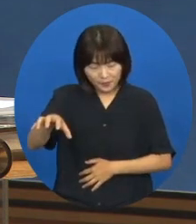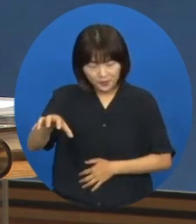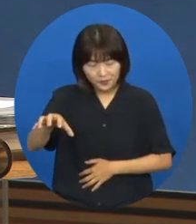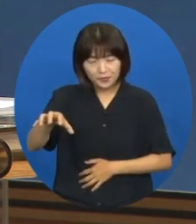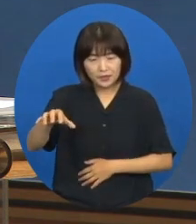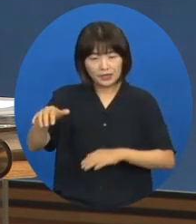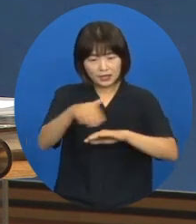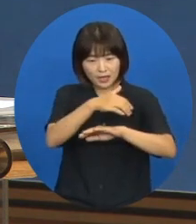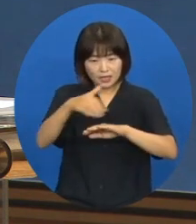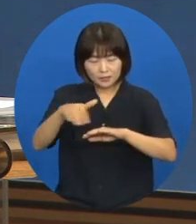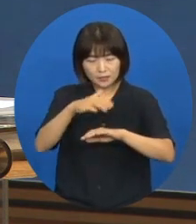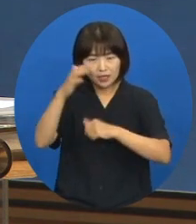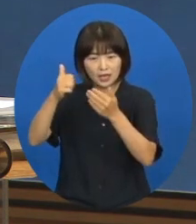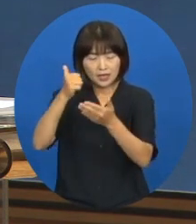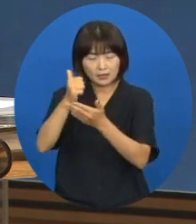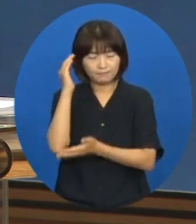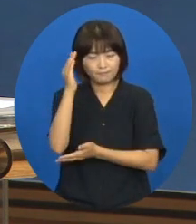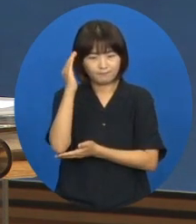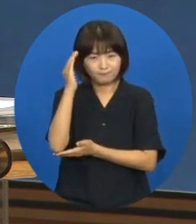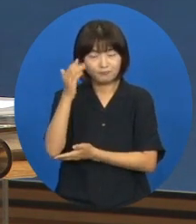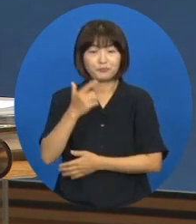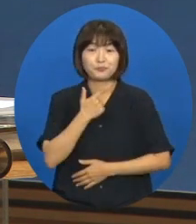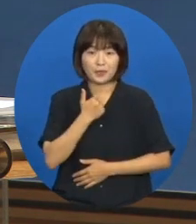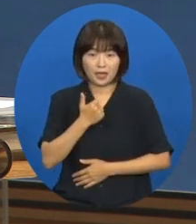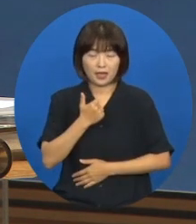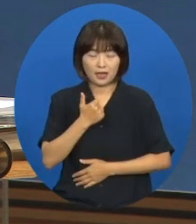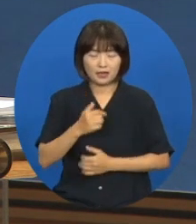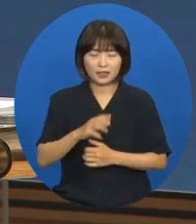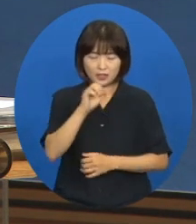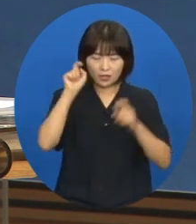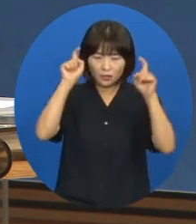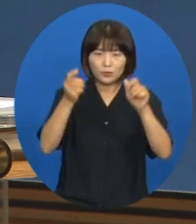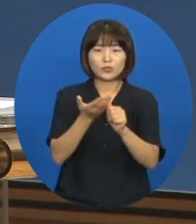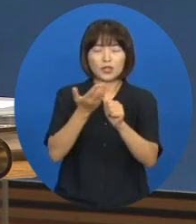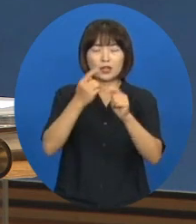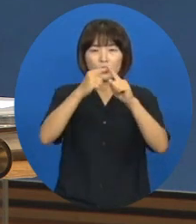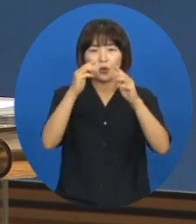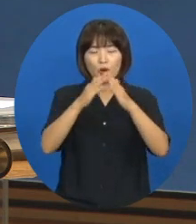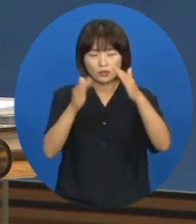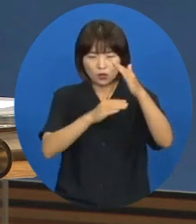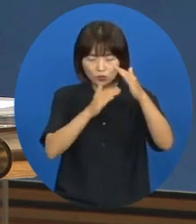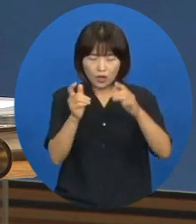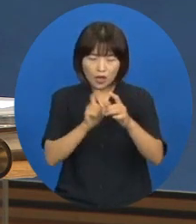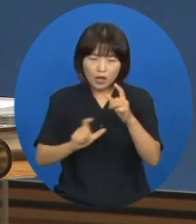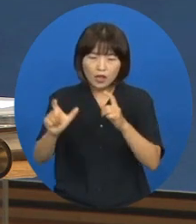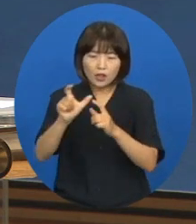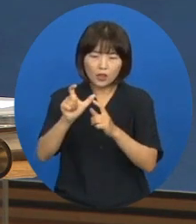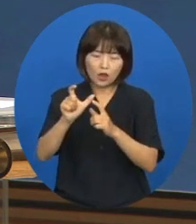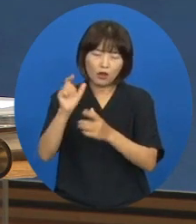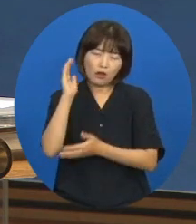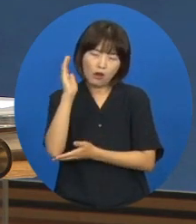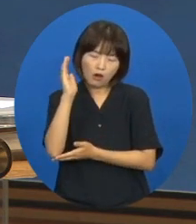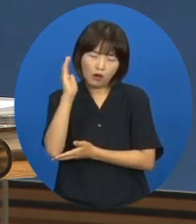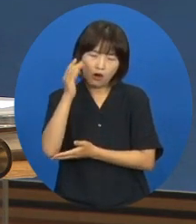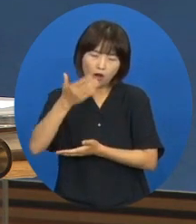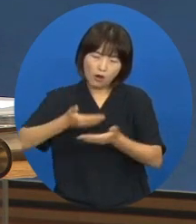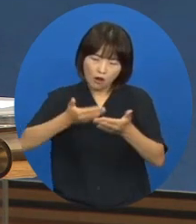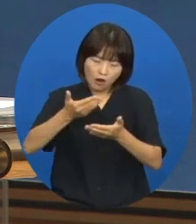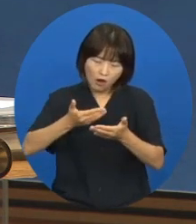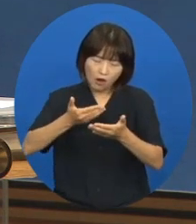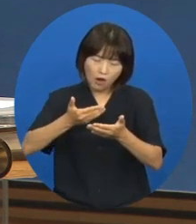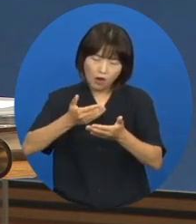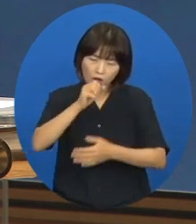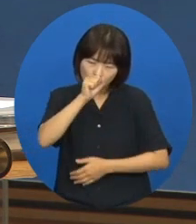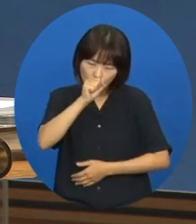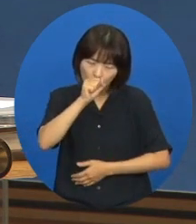하게 하셨는데 선한목자 교회 교우들과 이 말씀을 더 나누었었으면 좋았을 걸 그런 생각이